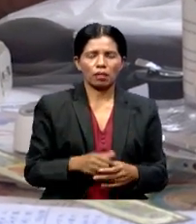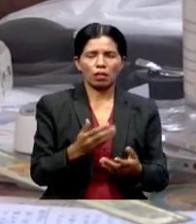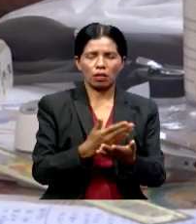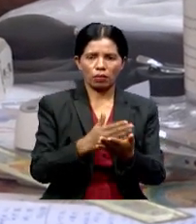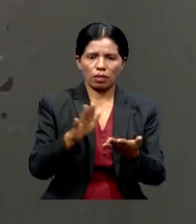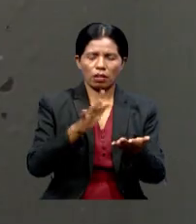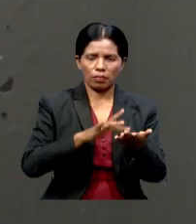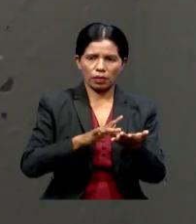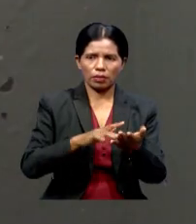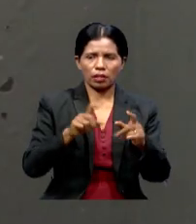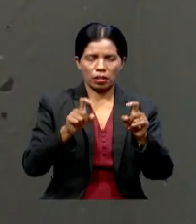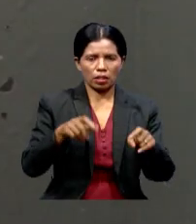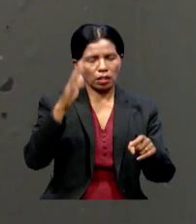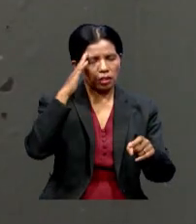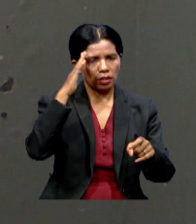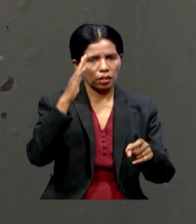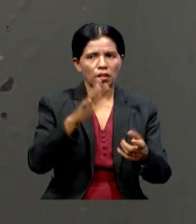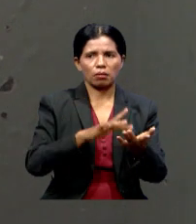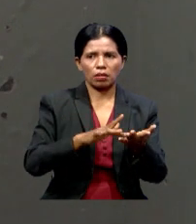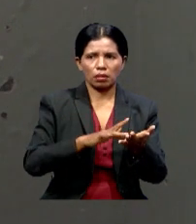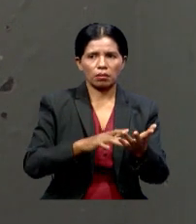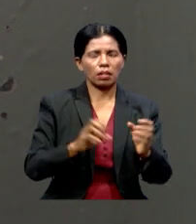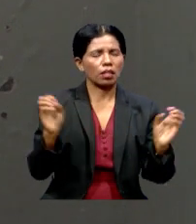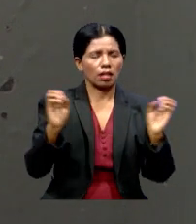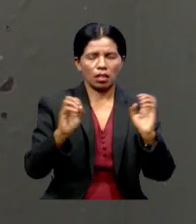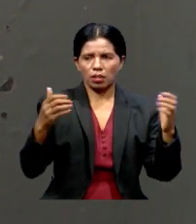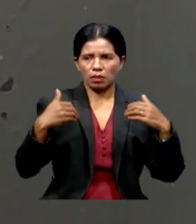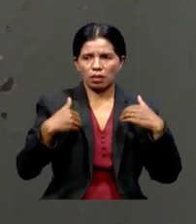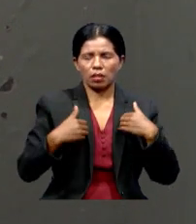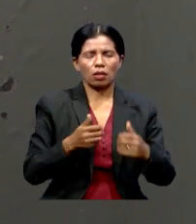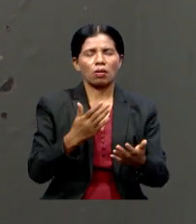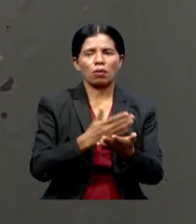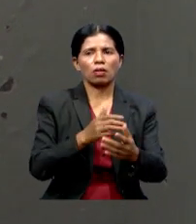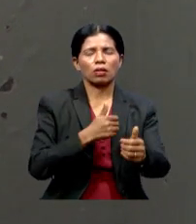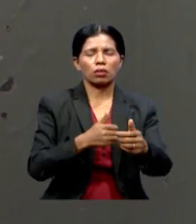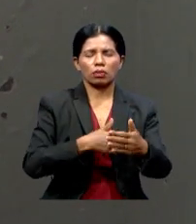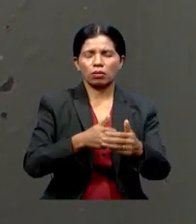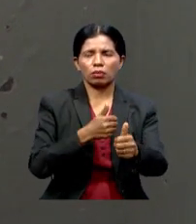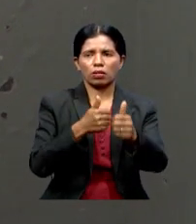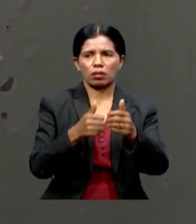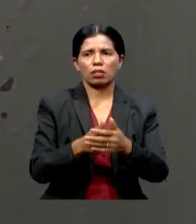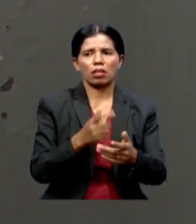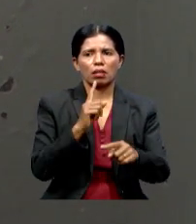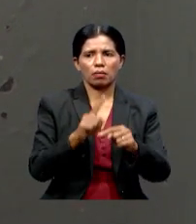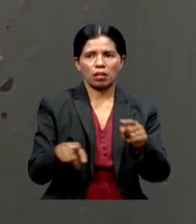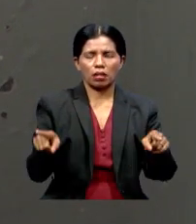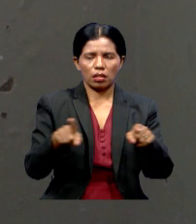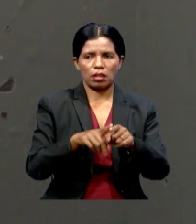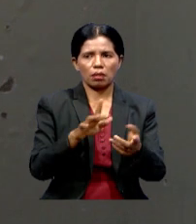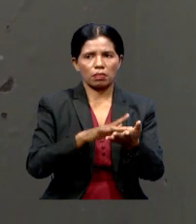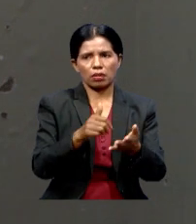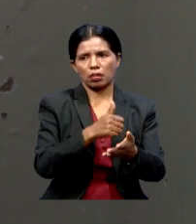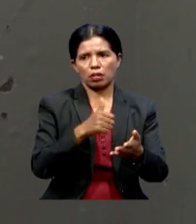ne sirah tinggi hati ne tuir item sirah nabi ay muruk laya ne kolai tuir dan label kolai muruk ne la sesuai ay muruk balu